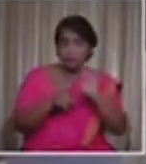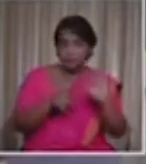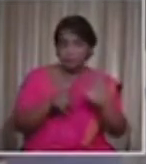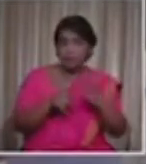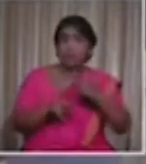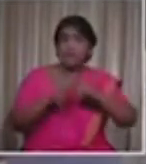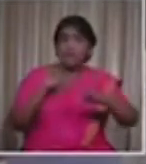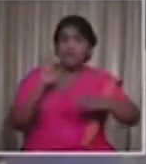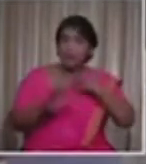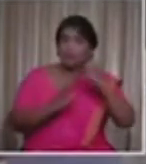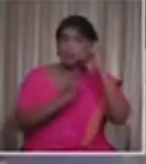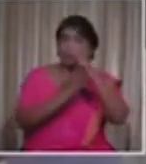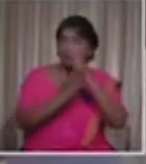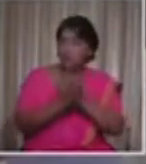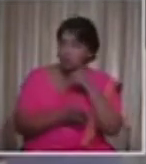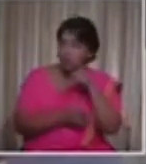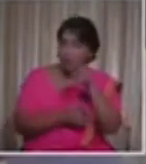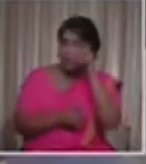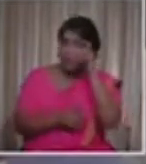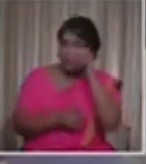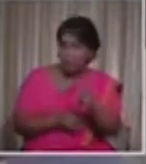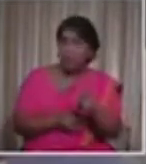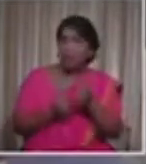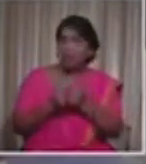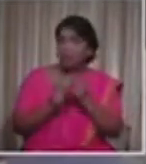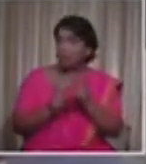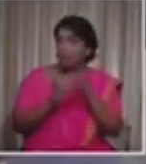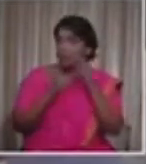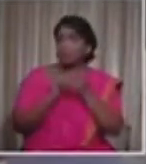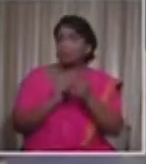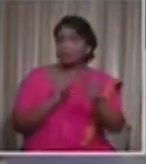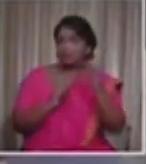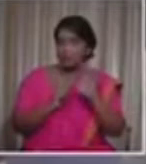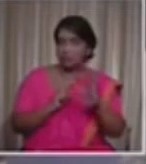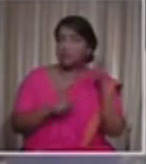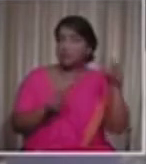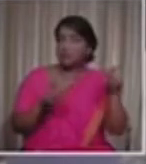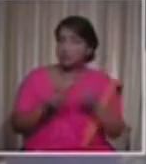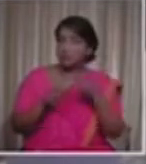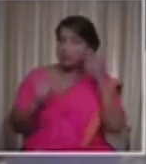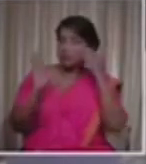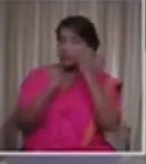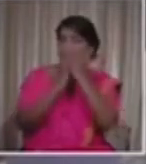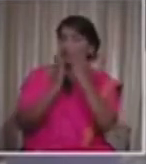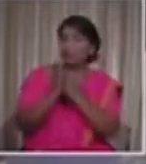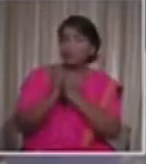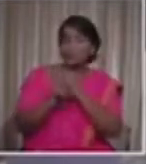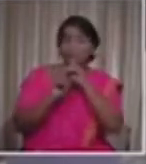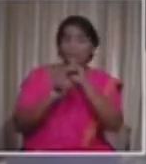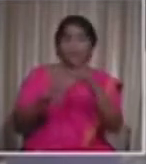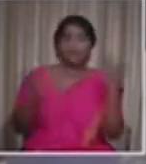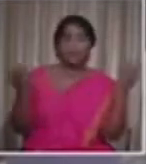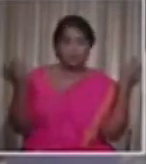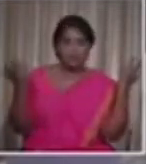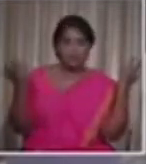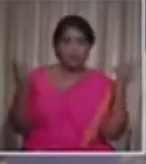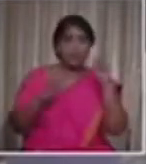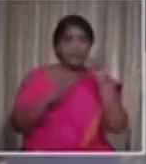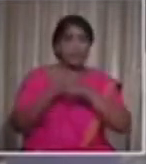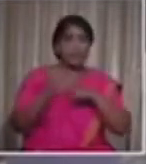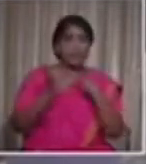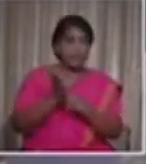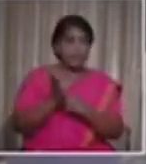ප්‍රංශ ව්‍යවස්ථාවෙන් බැලුවා නම් ඒක හදියට එතෙන්ට තියෙනවා. අන්න ඒ කාරණේ ඉදිරිපත් නැකරුවේ